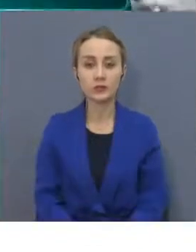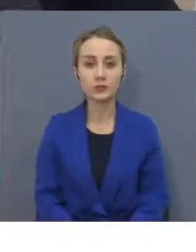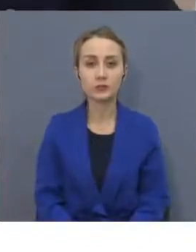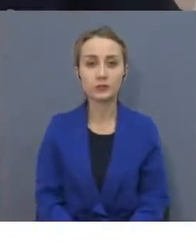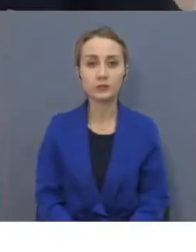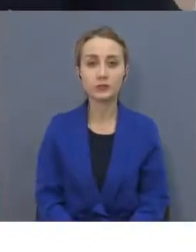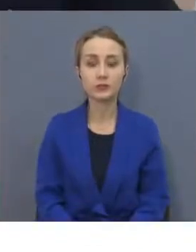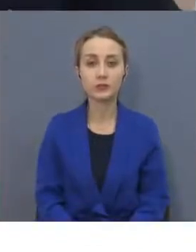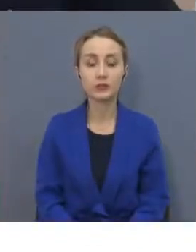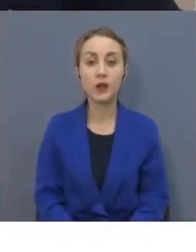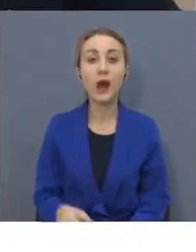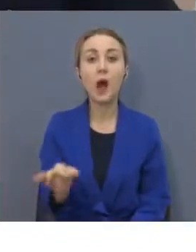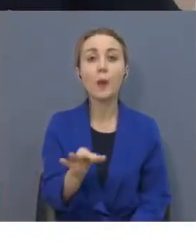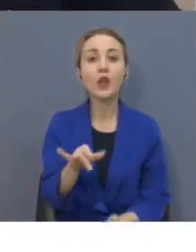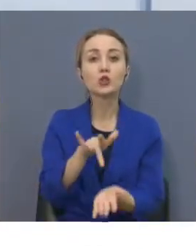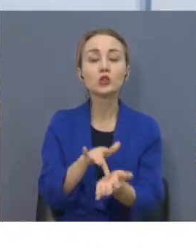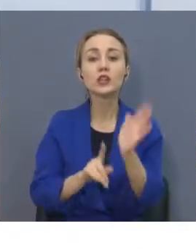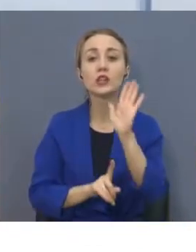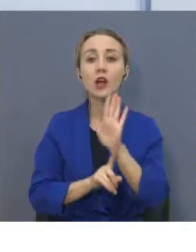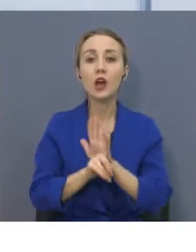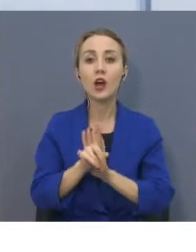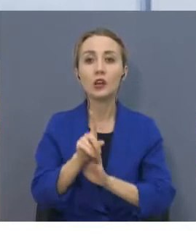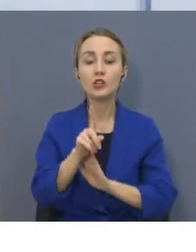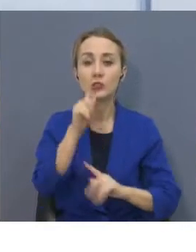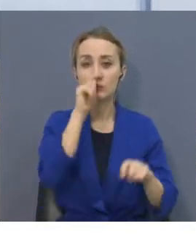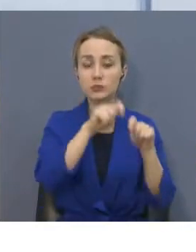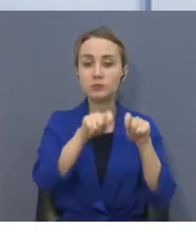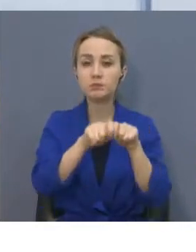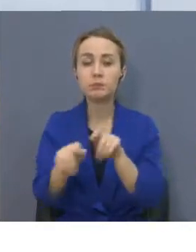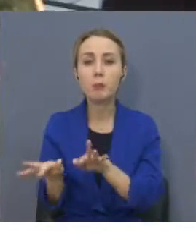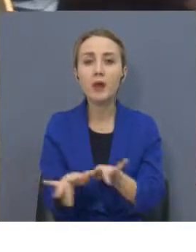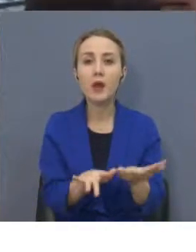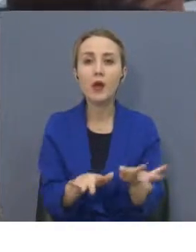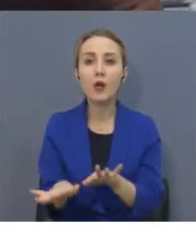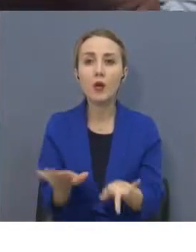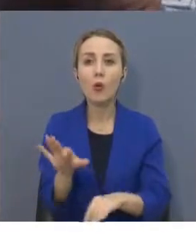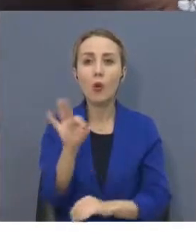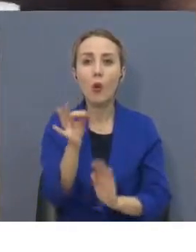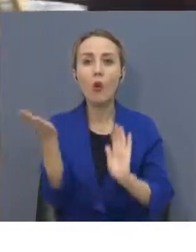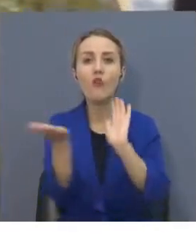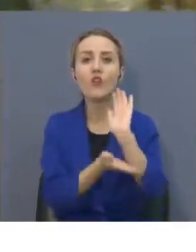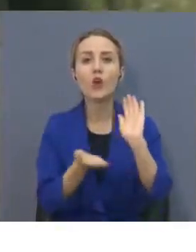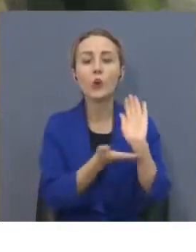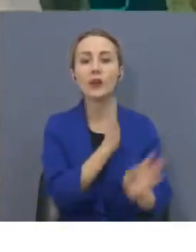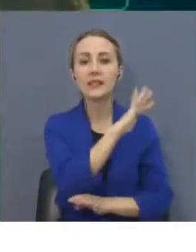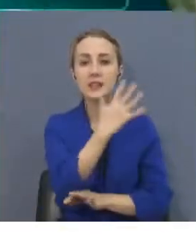Сулейменова. В областном центре начались оперативно-профилактические мероприятия по вырубке хвойных